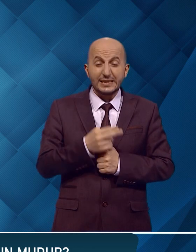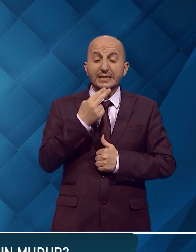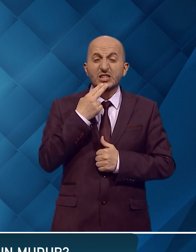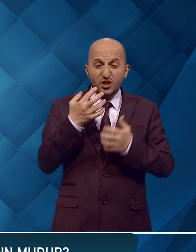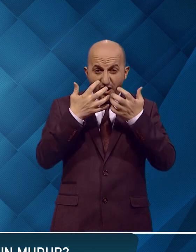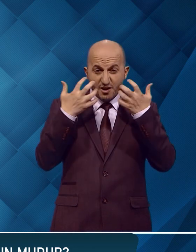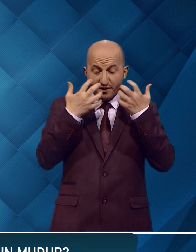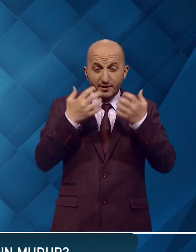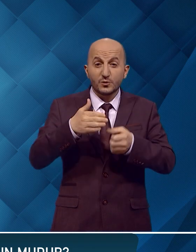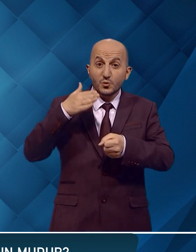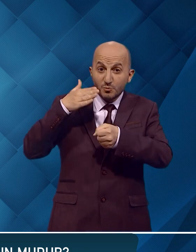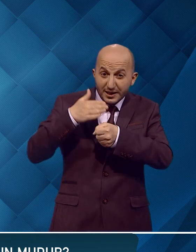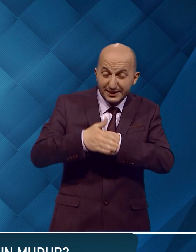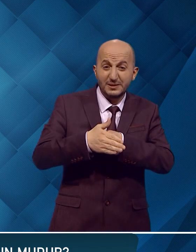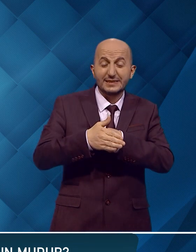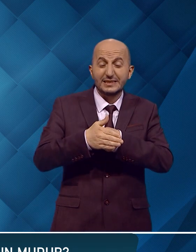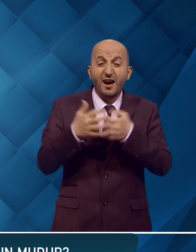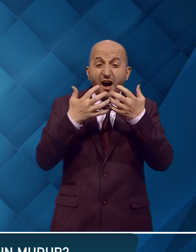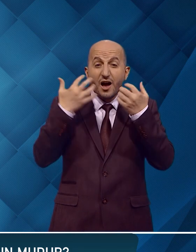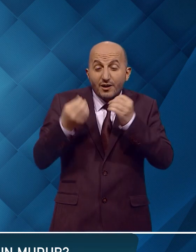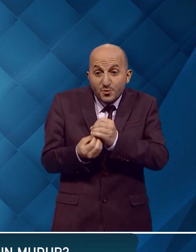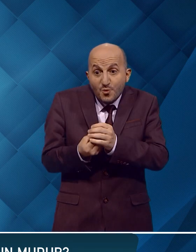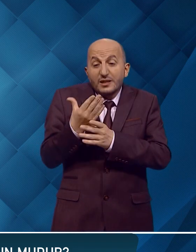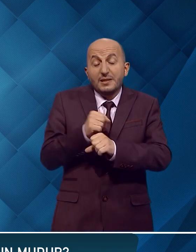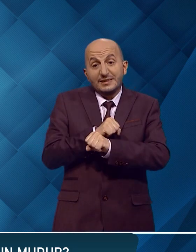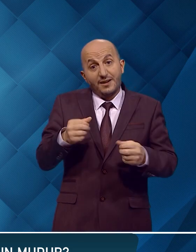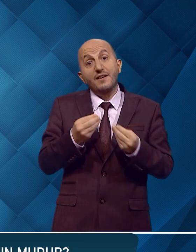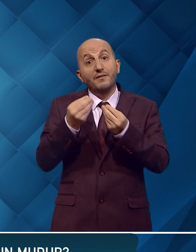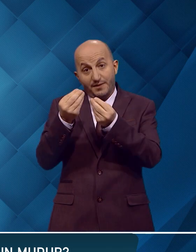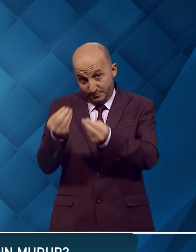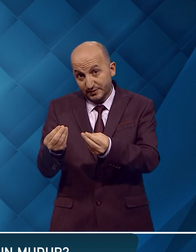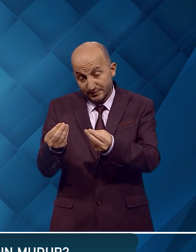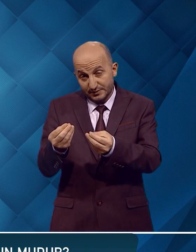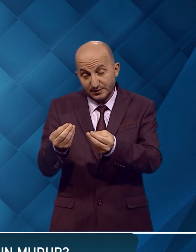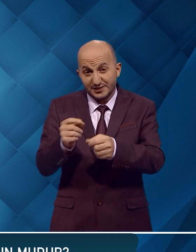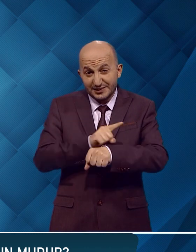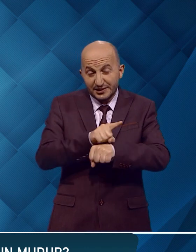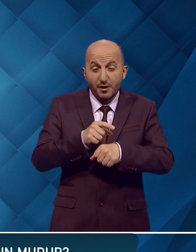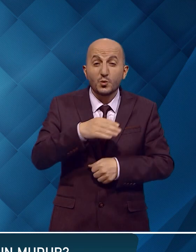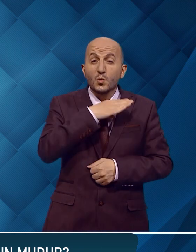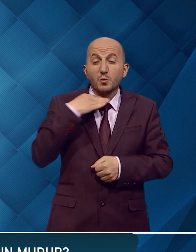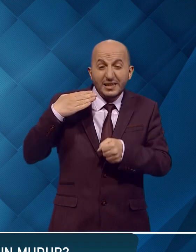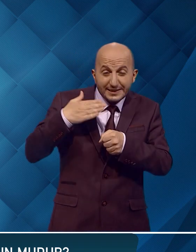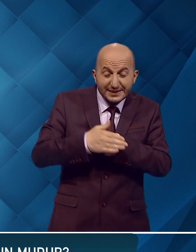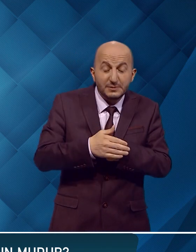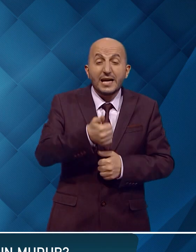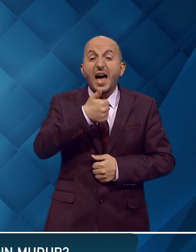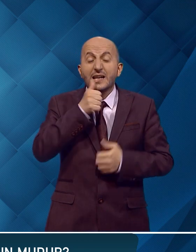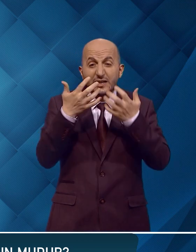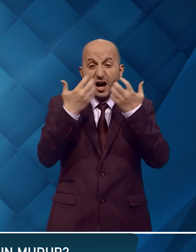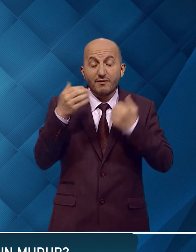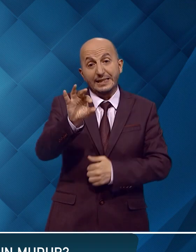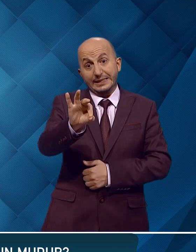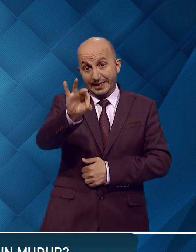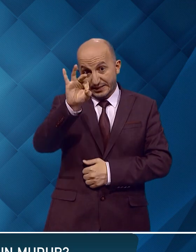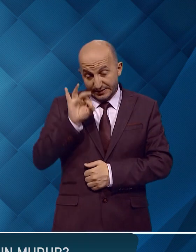dişi hayvanların kurban edilmesinin hayvan üretimine zarar vermesi halinde, kurban kesiminde erkek